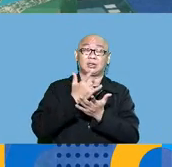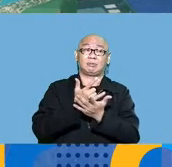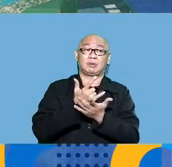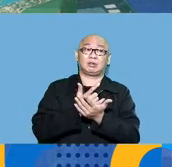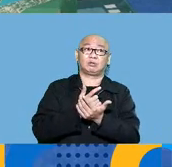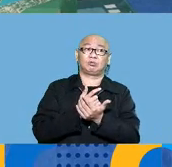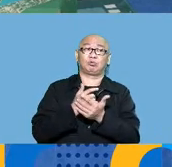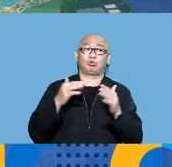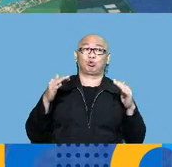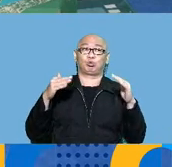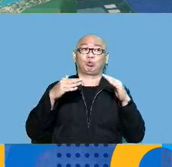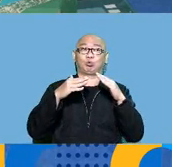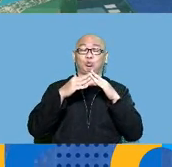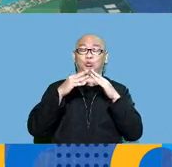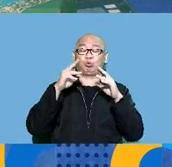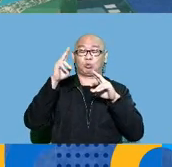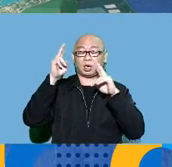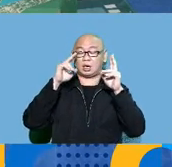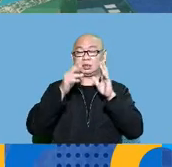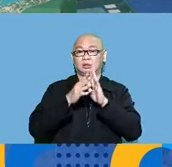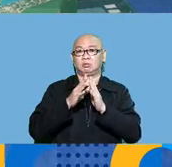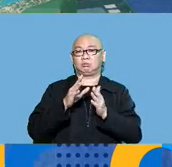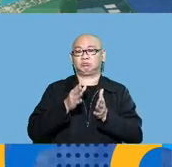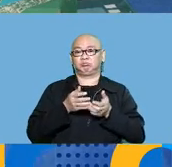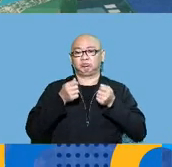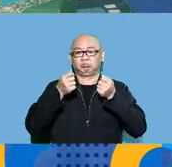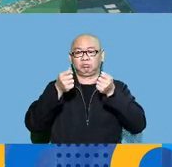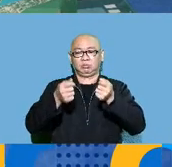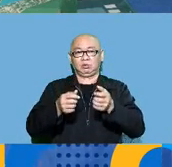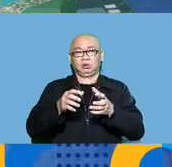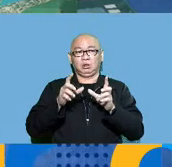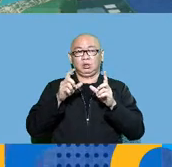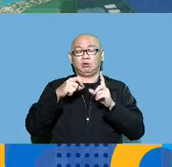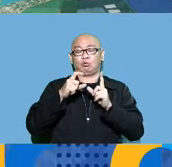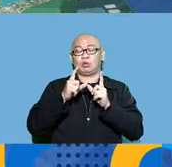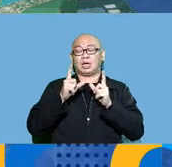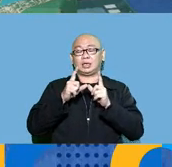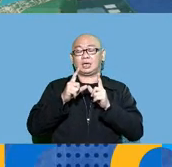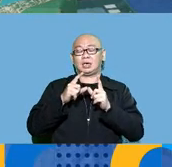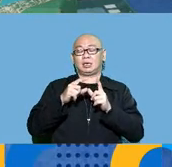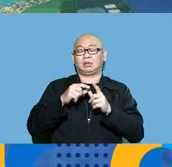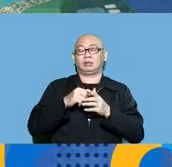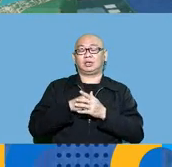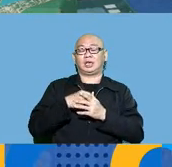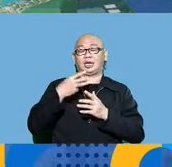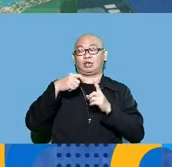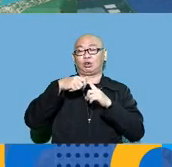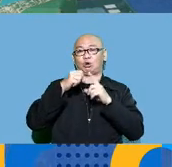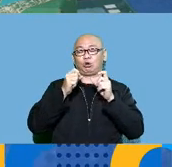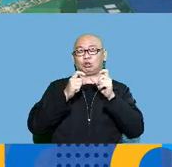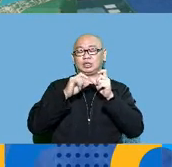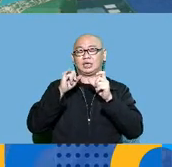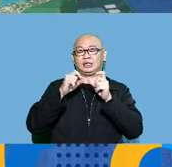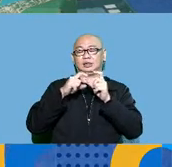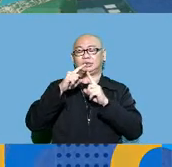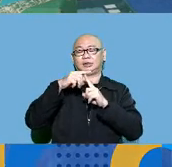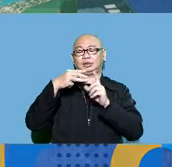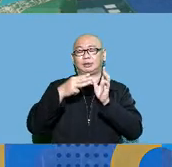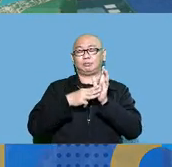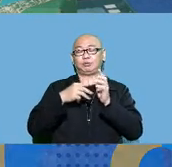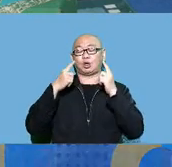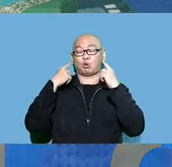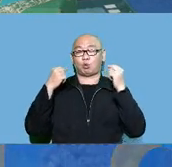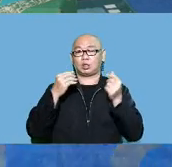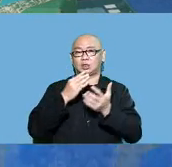Gunung Ungaran yang diajukan menjadi kawasan ekosistem esensial di Jawa Tengah. Ini merupakan